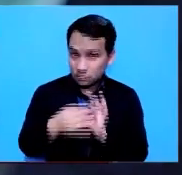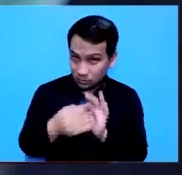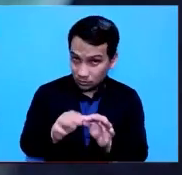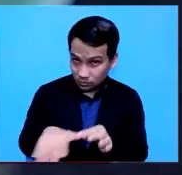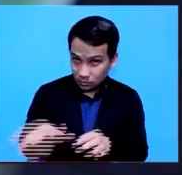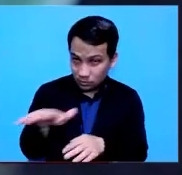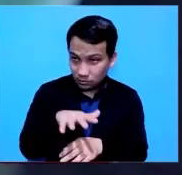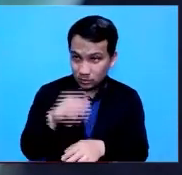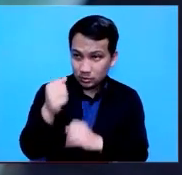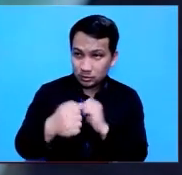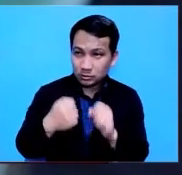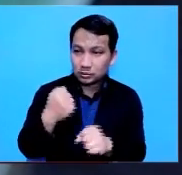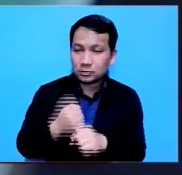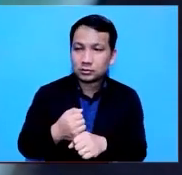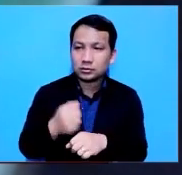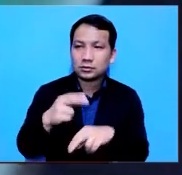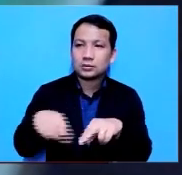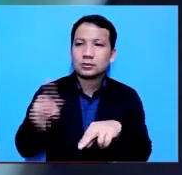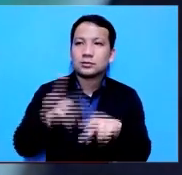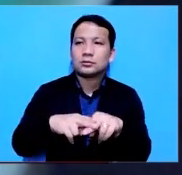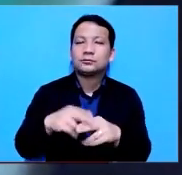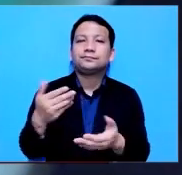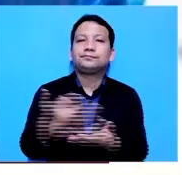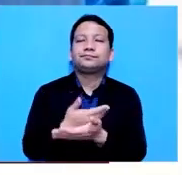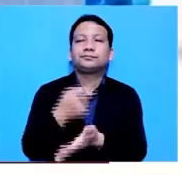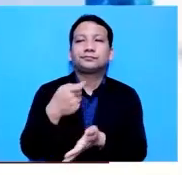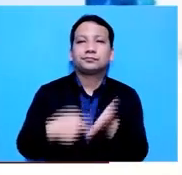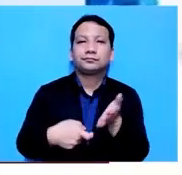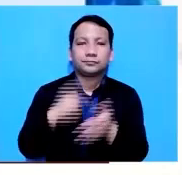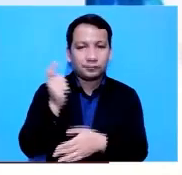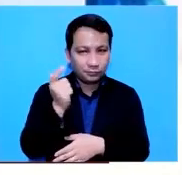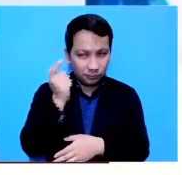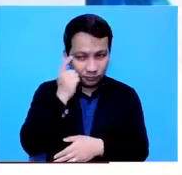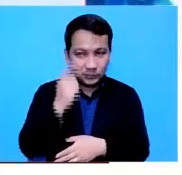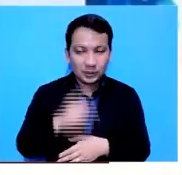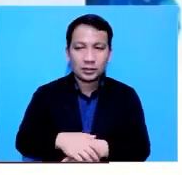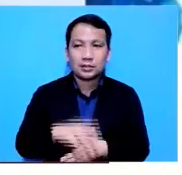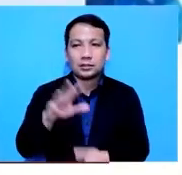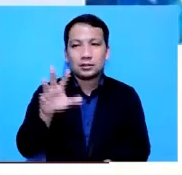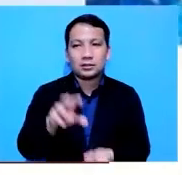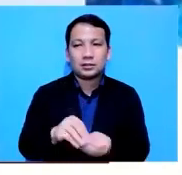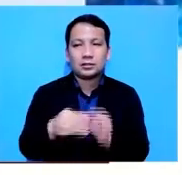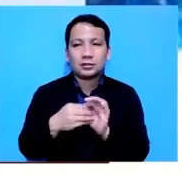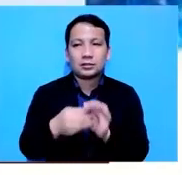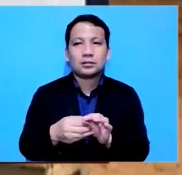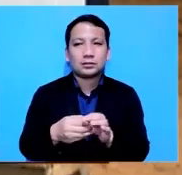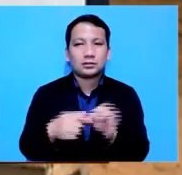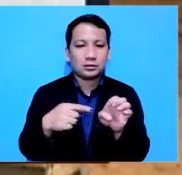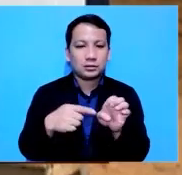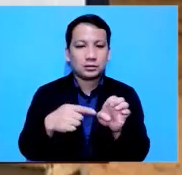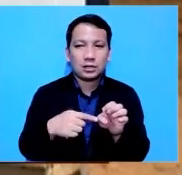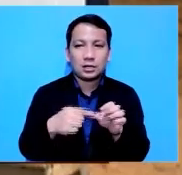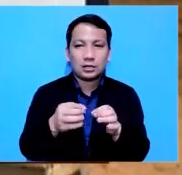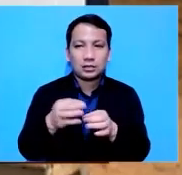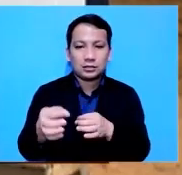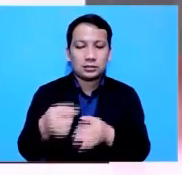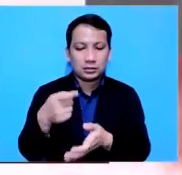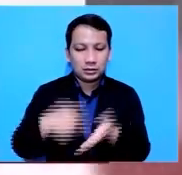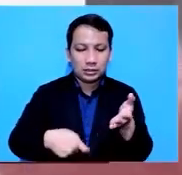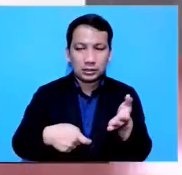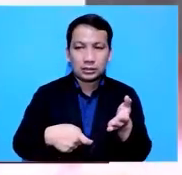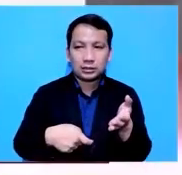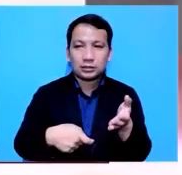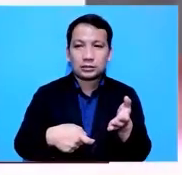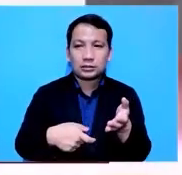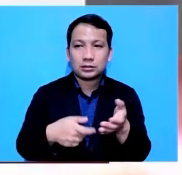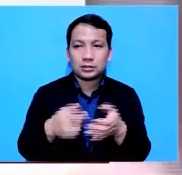taon, magdadagdag ng mga bagong buwis ang gobyerno. Kabilang dyan ang excise tax sa single-use plastic at pre-mixed alcohol, pati